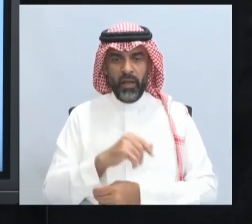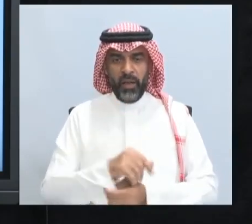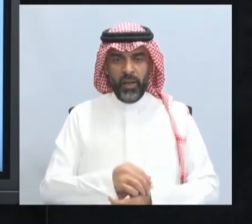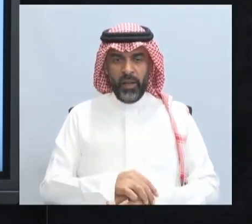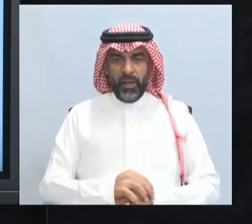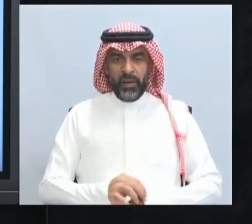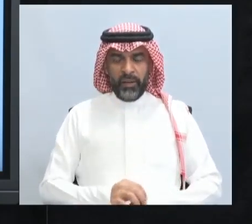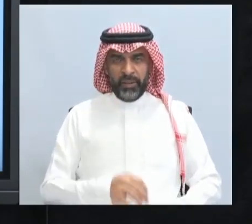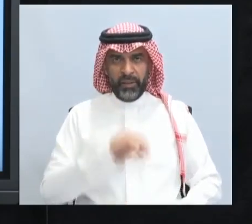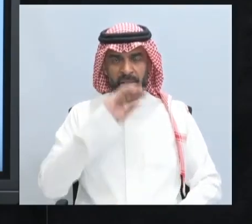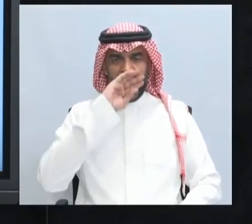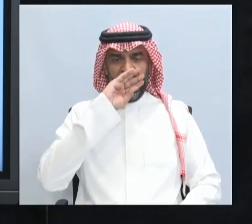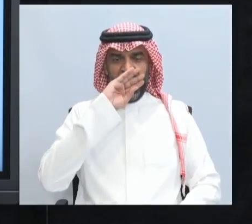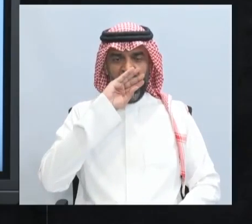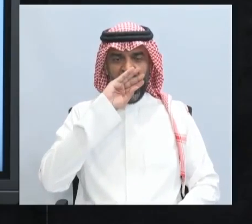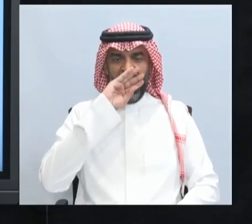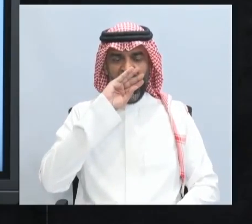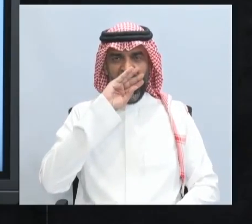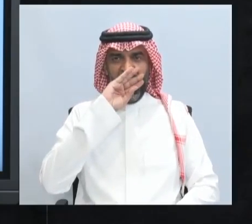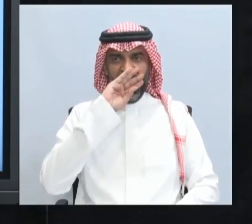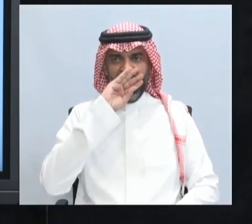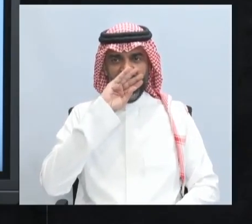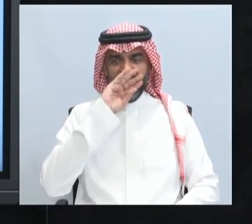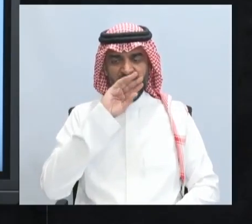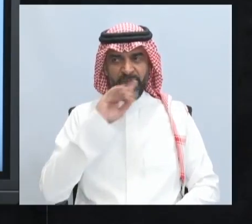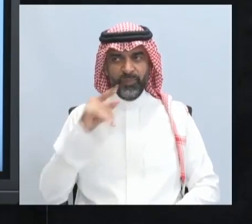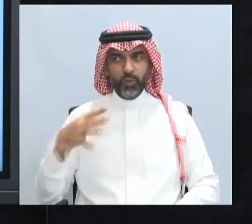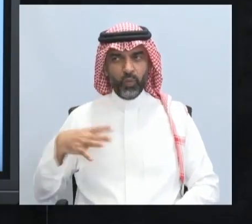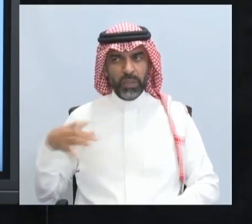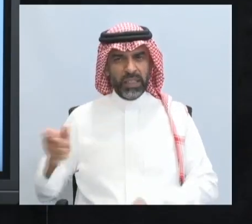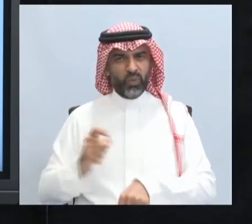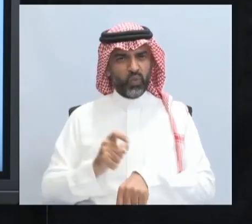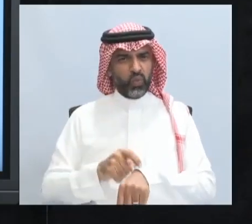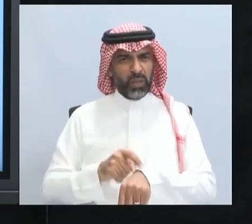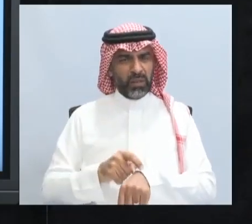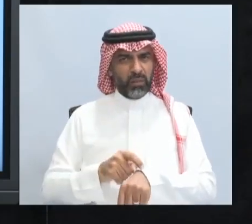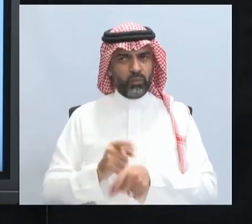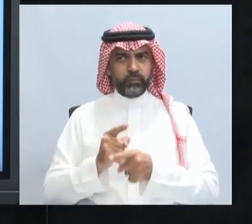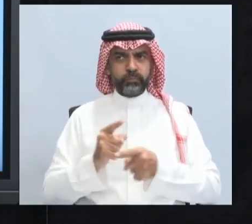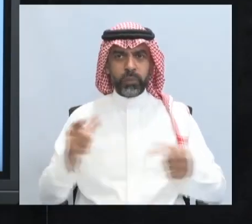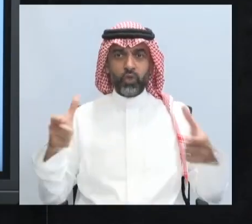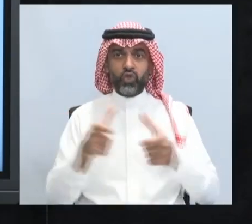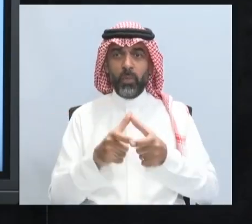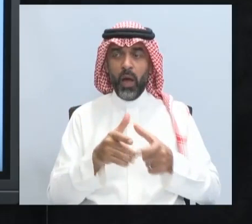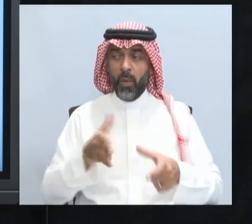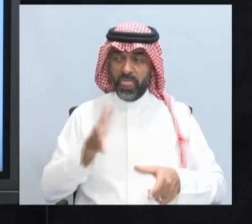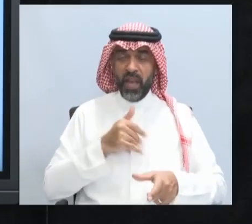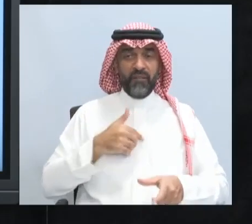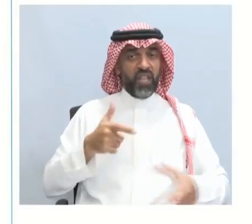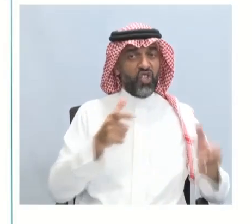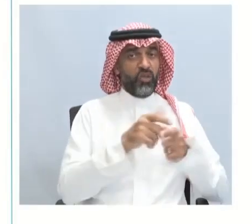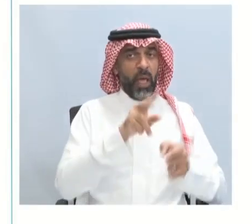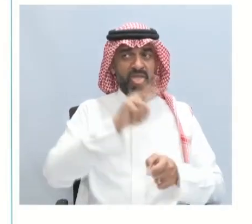الاجتماع او انهيه في حال انه طال عن وقته ولدى المدير التزامات ومواعيد مهمه قد تكون وبالتالي لابد ان تعرف